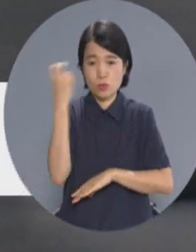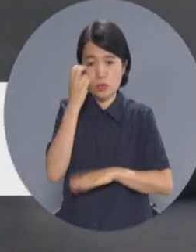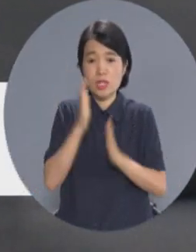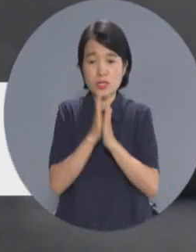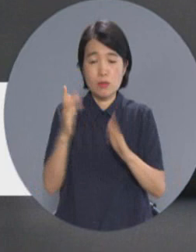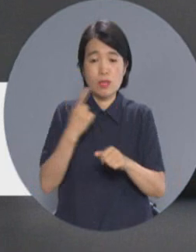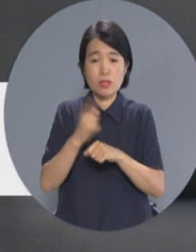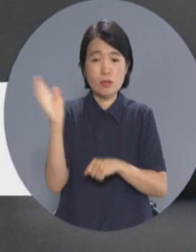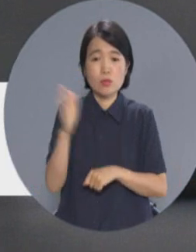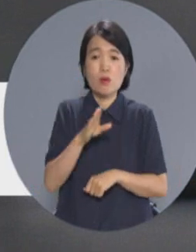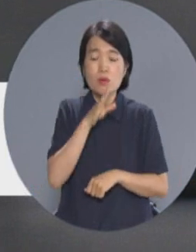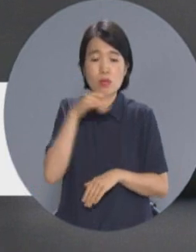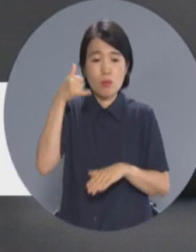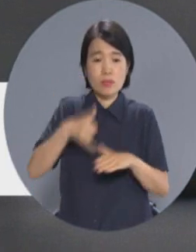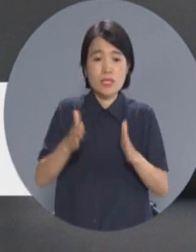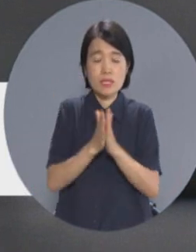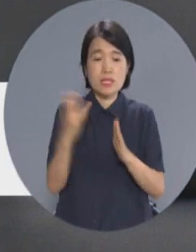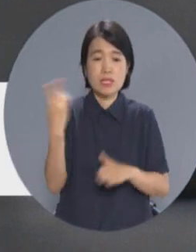내년부터 본격적으로 해서